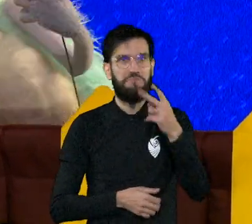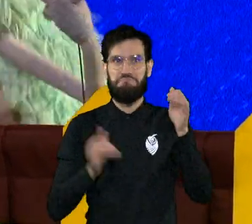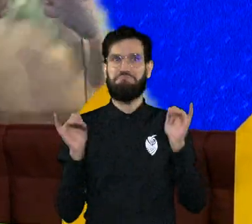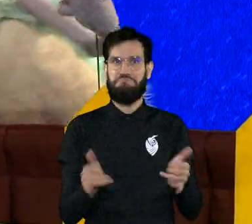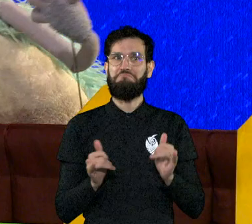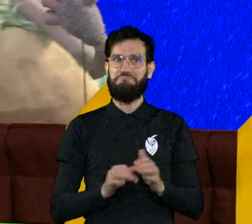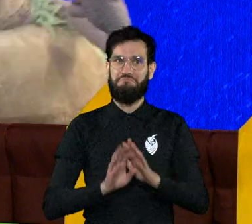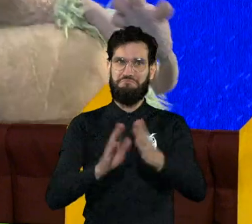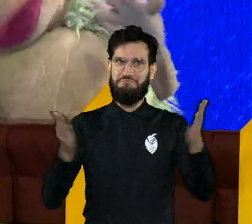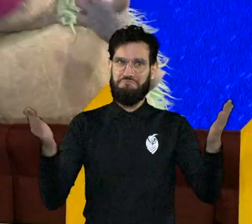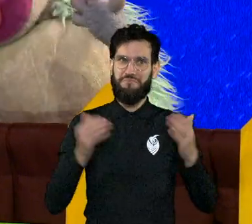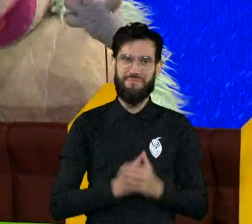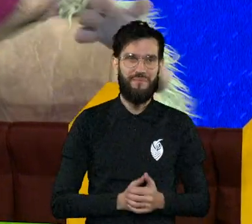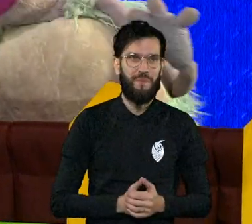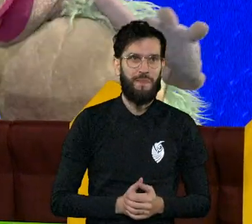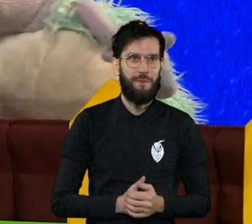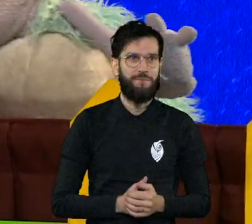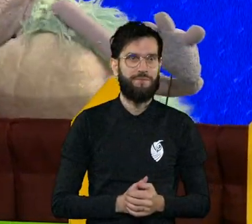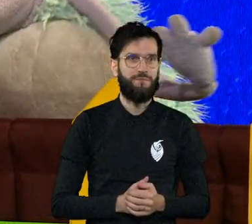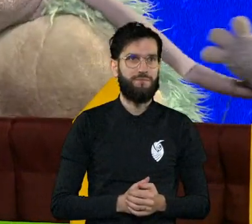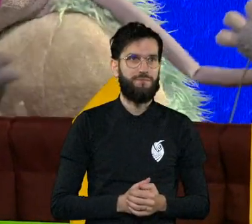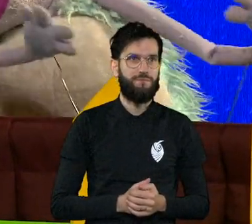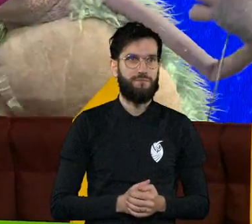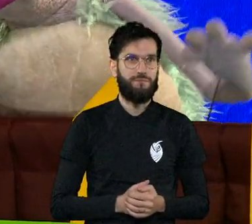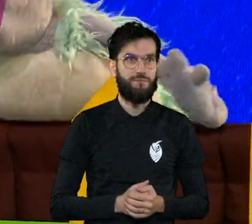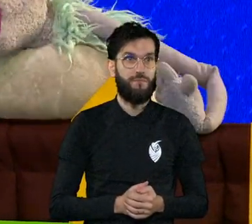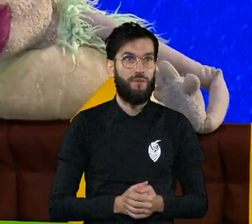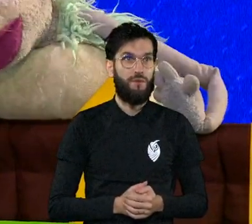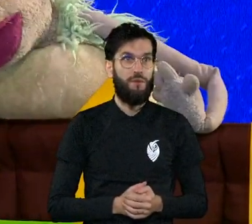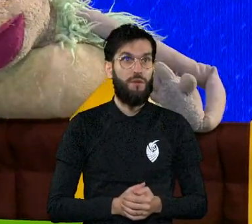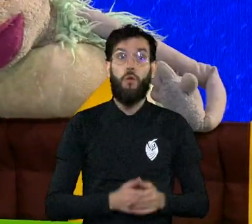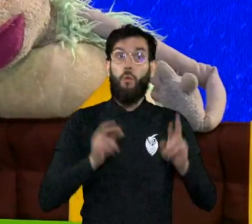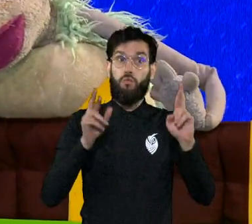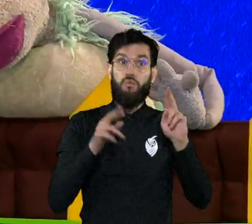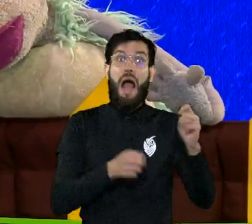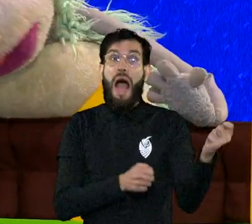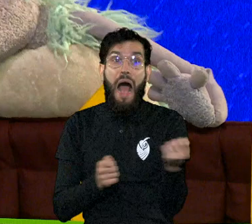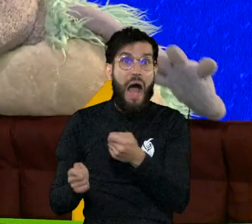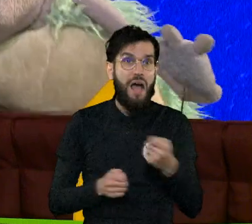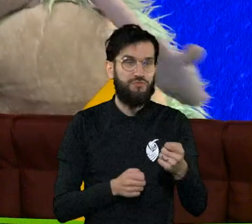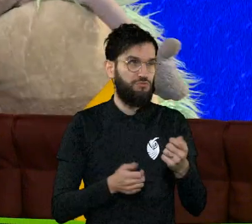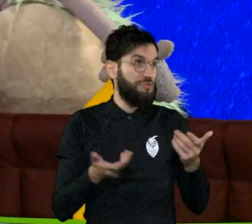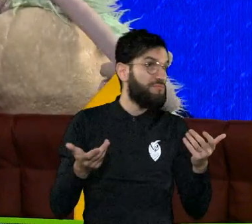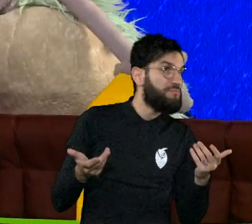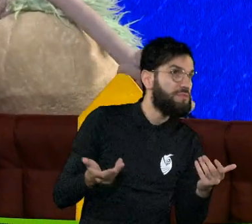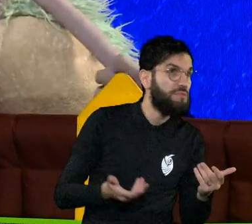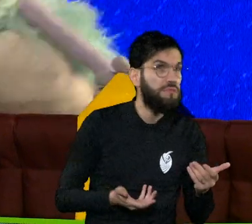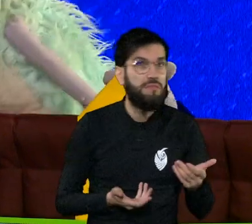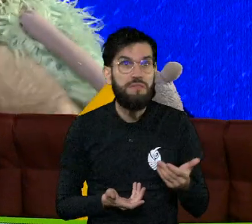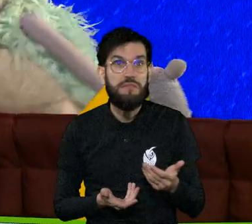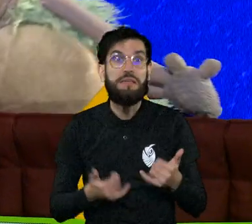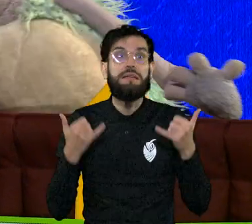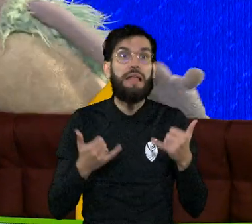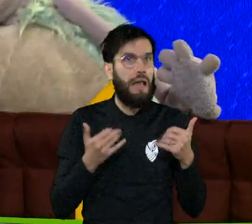celý hasičský zbor. No tak snáď nebudeme hasičov potrebovať tam, kam sa